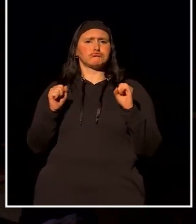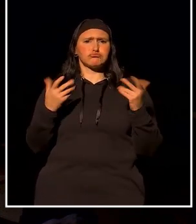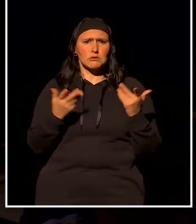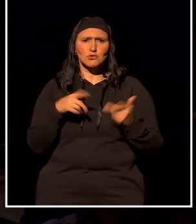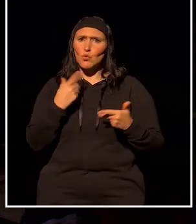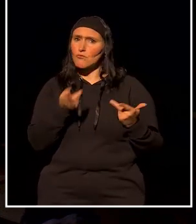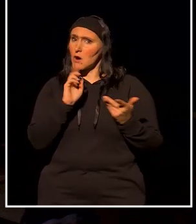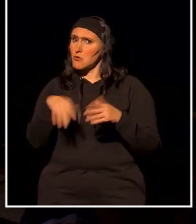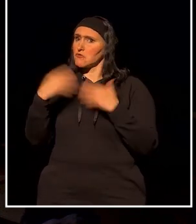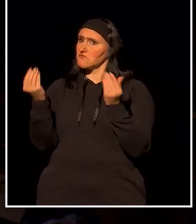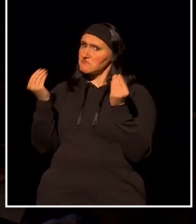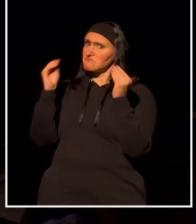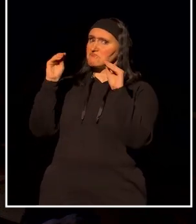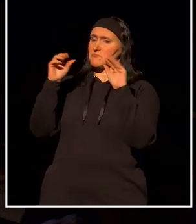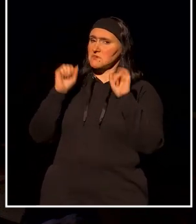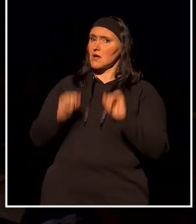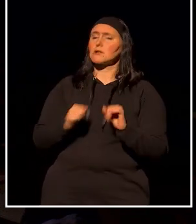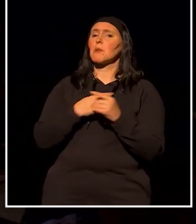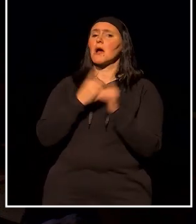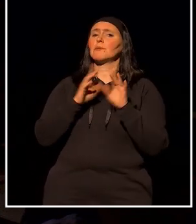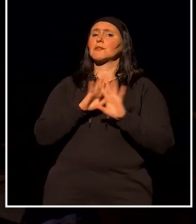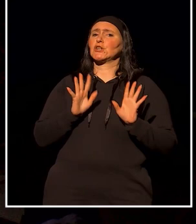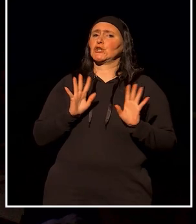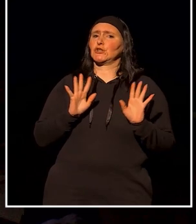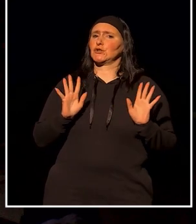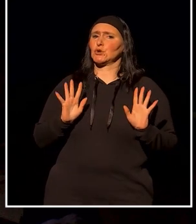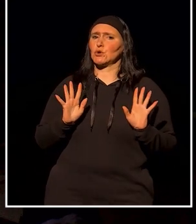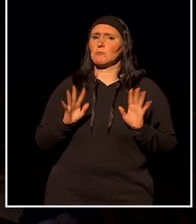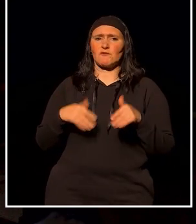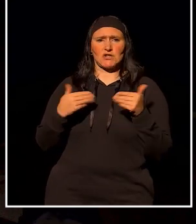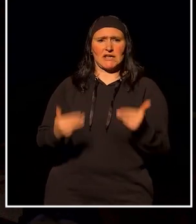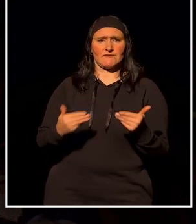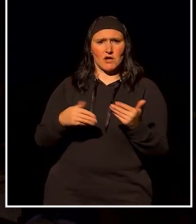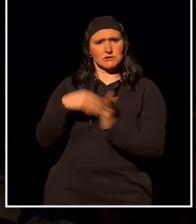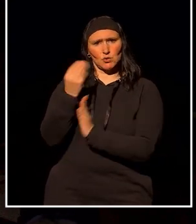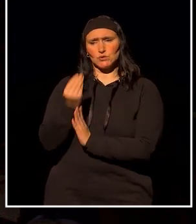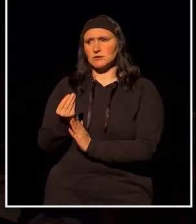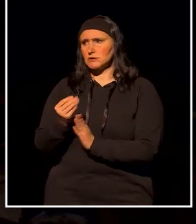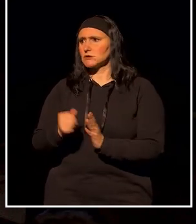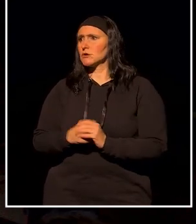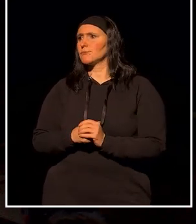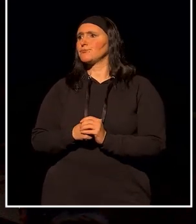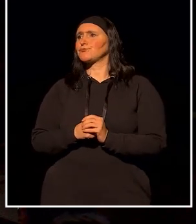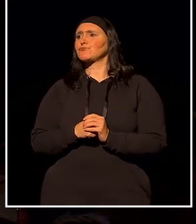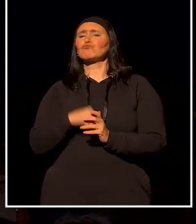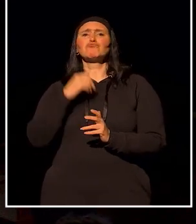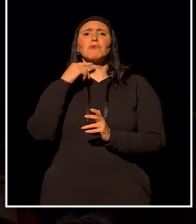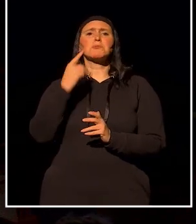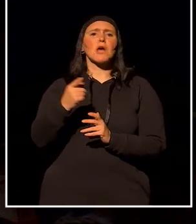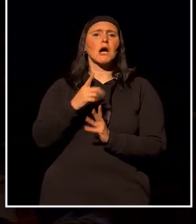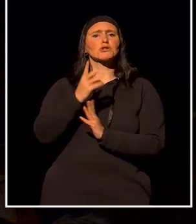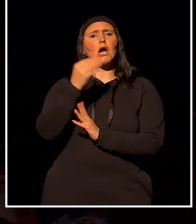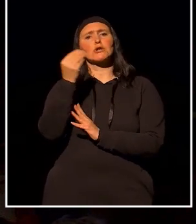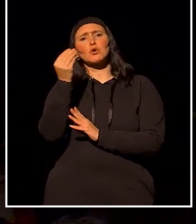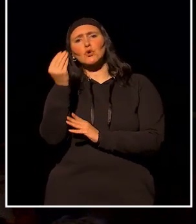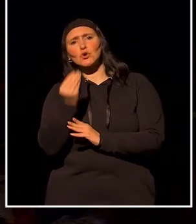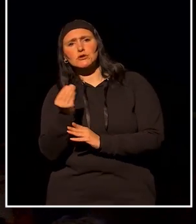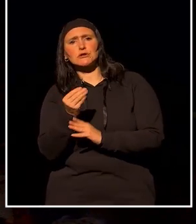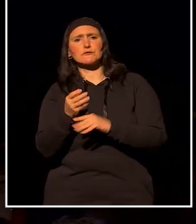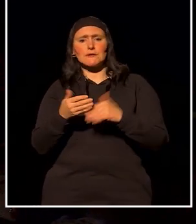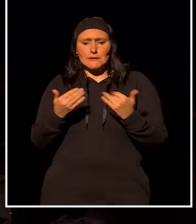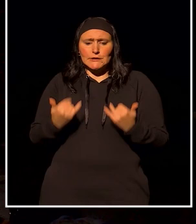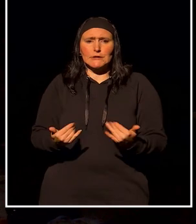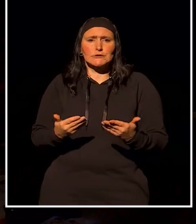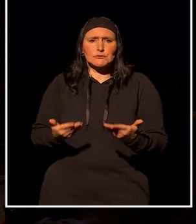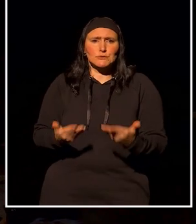so sein, aber wenn man versucht, irgendwie bestimmte Epochen der Gegenwartskunst, der näheren